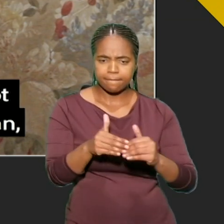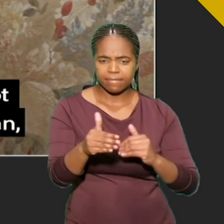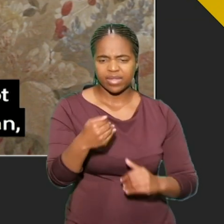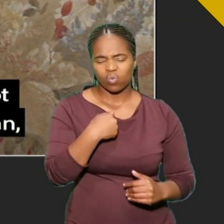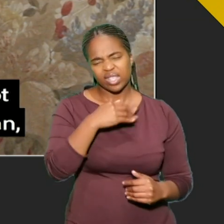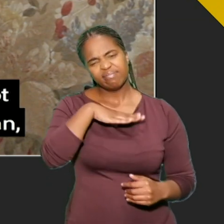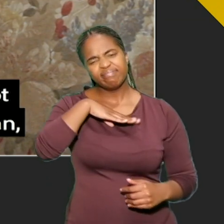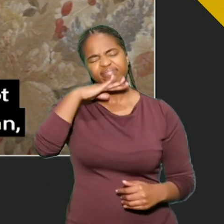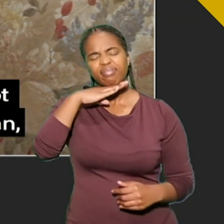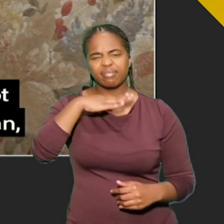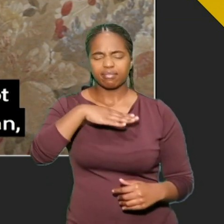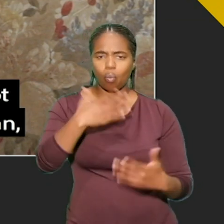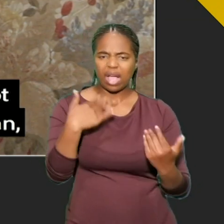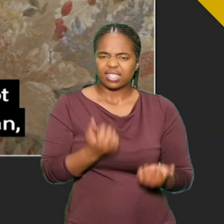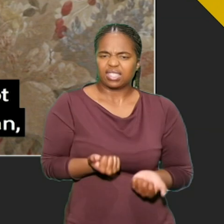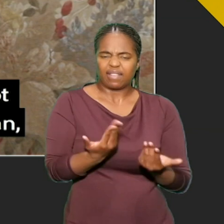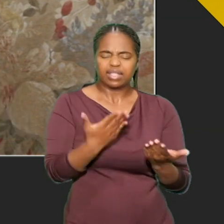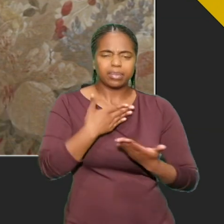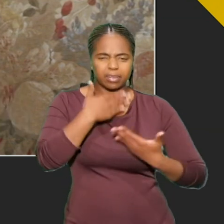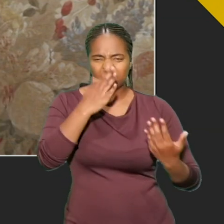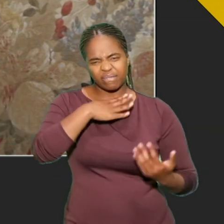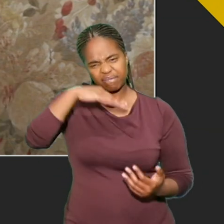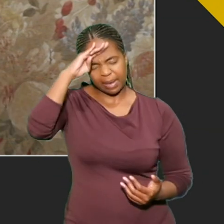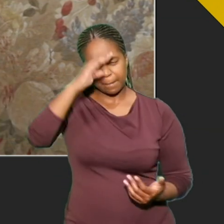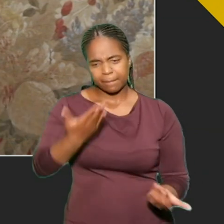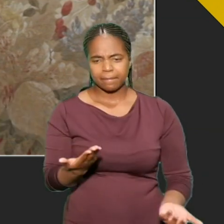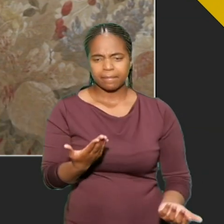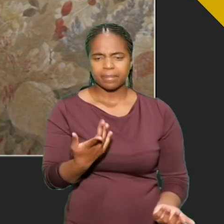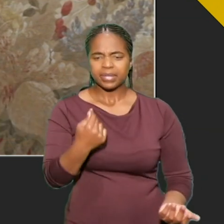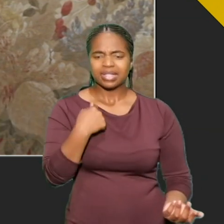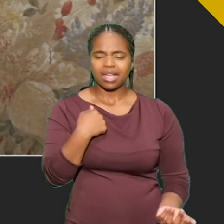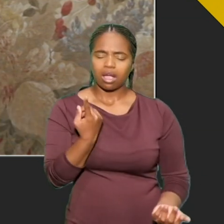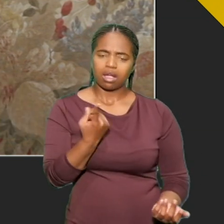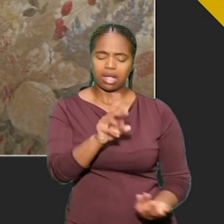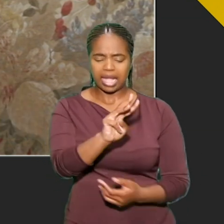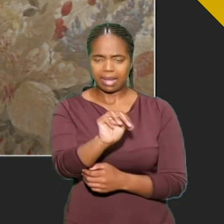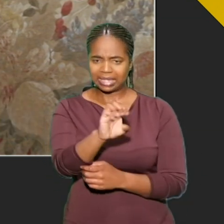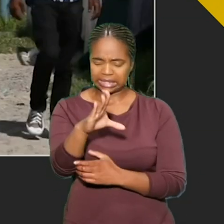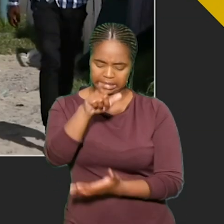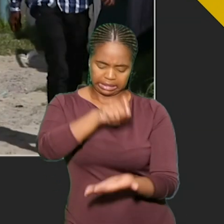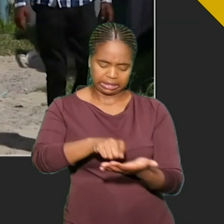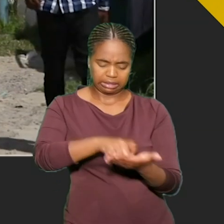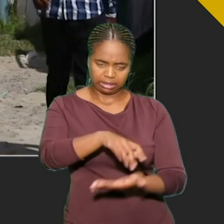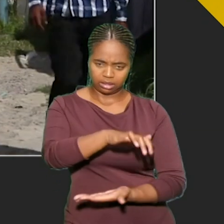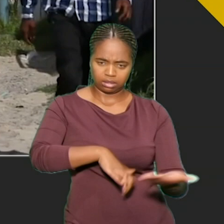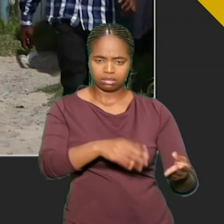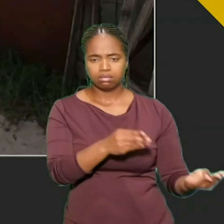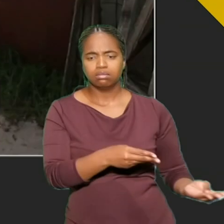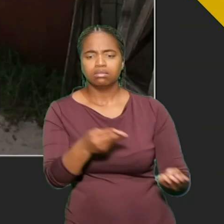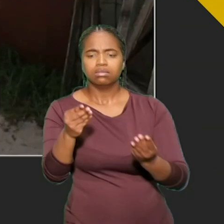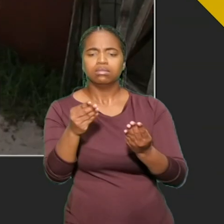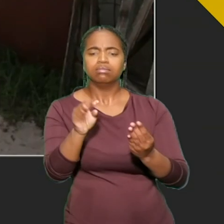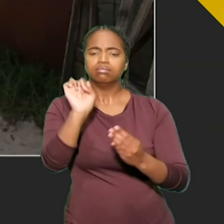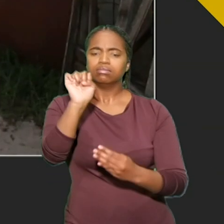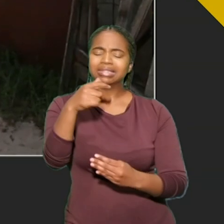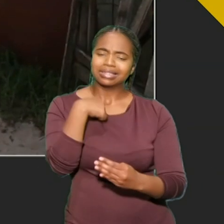ukuba kungabikho zi-services apha eTaiwan, samanyana sizinkokheli, sabhalela iofisi kamphathiso uMadikizela,